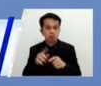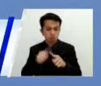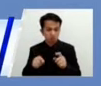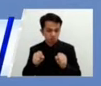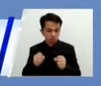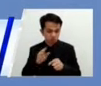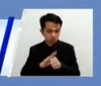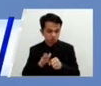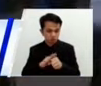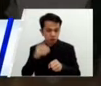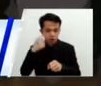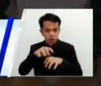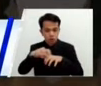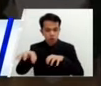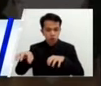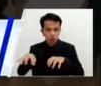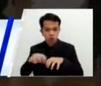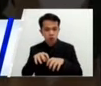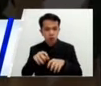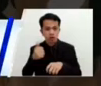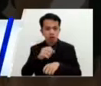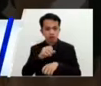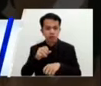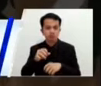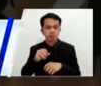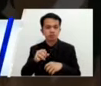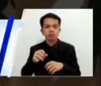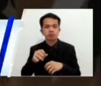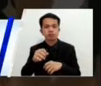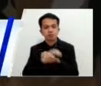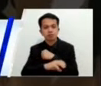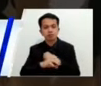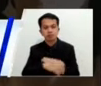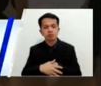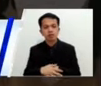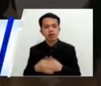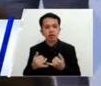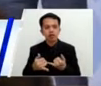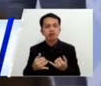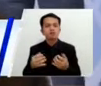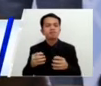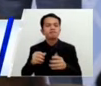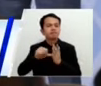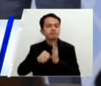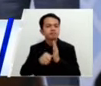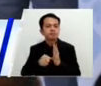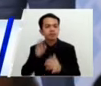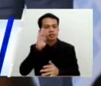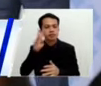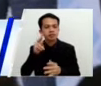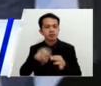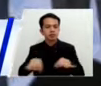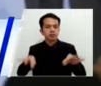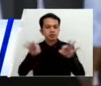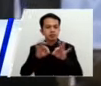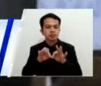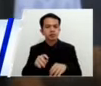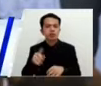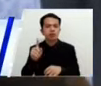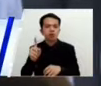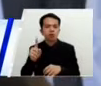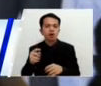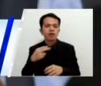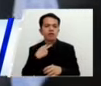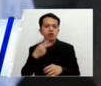ng Pilipinas sa ASEAN? Bagong upo pa lang sa pwesto, binigyan din na ni Pangulong Marcos ang kahalagahan ng iisang tinig ng ASEAN sa